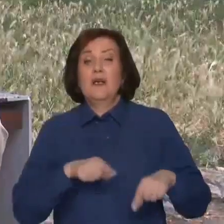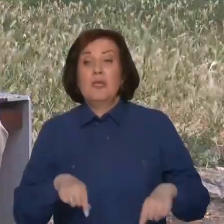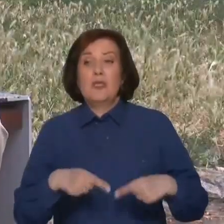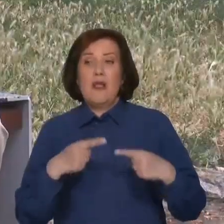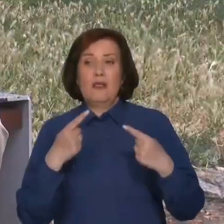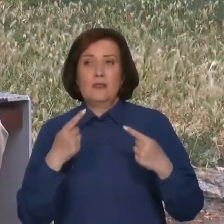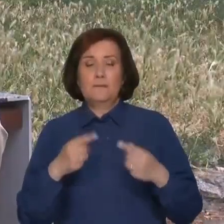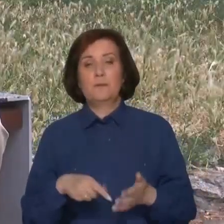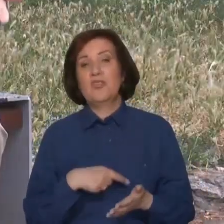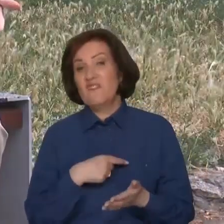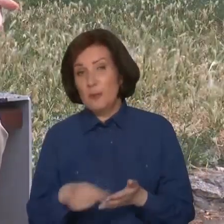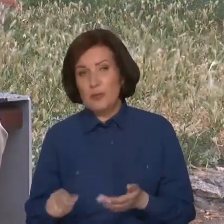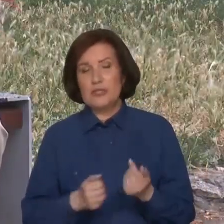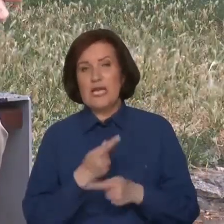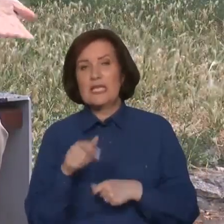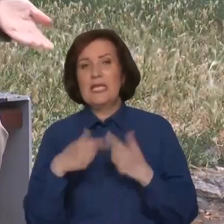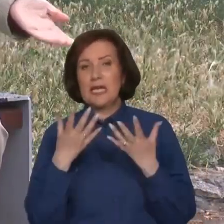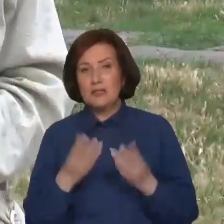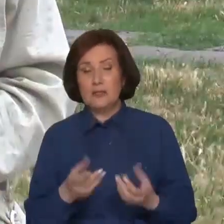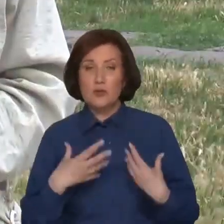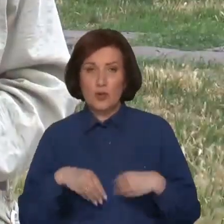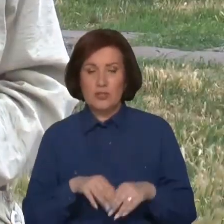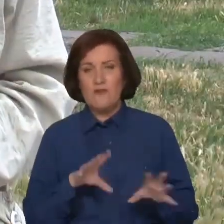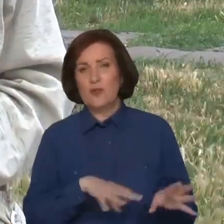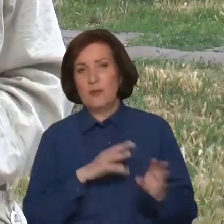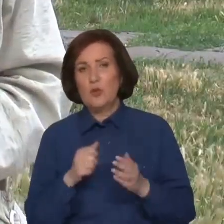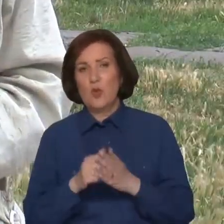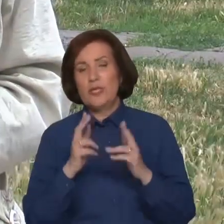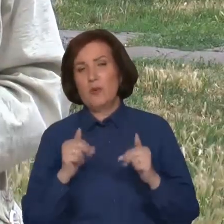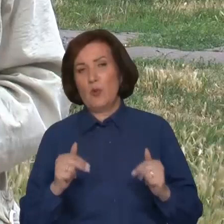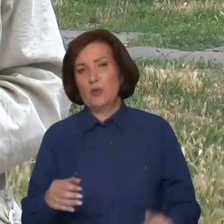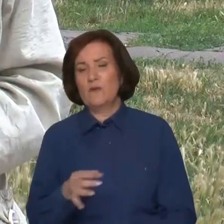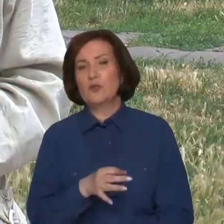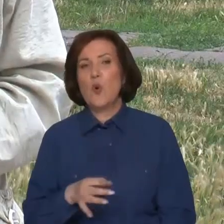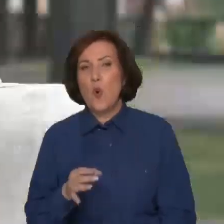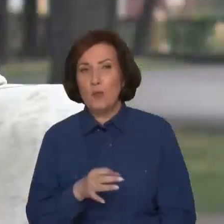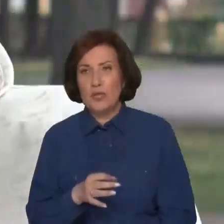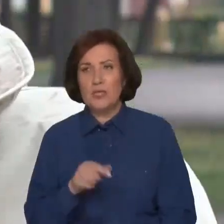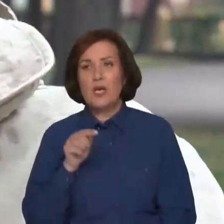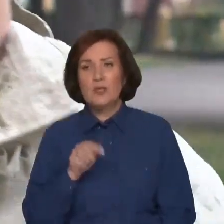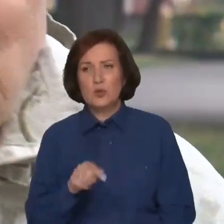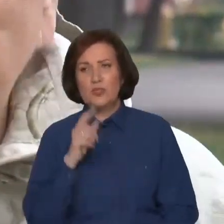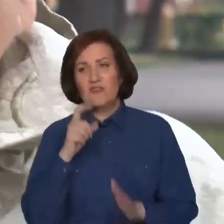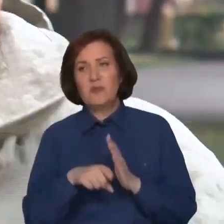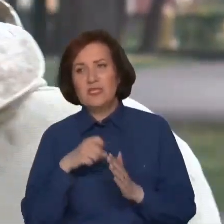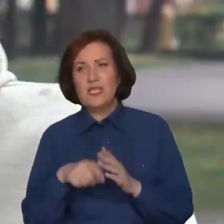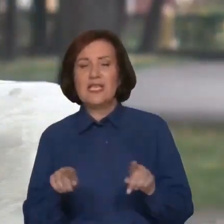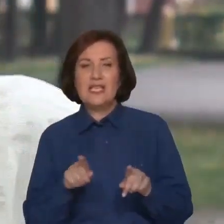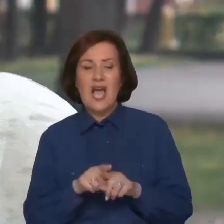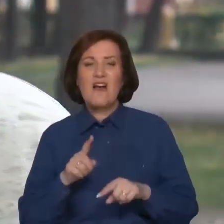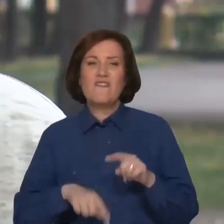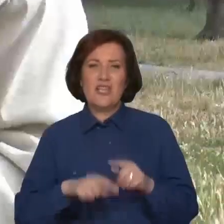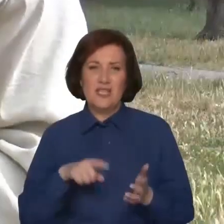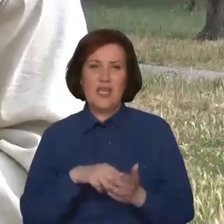піднялися. Виписують Марину за кілька днів. З родиною вона переїхала до Дніпропетровської області. Тут її впізнають, як і в